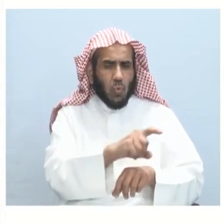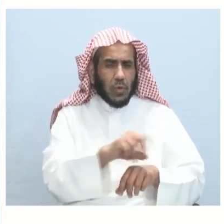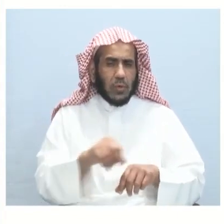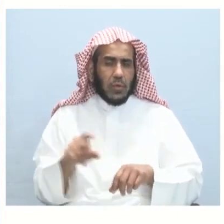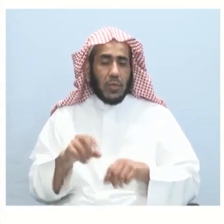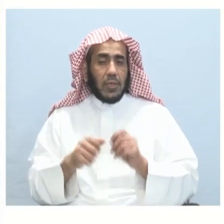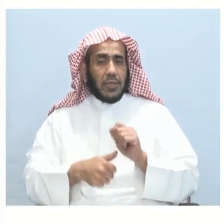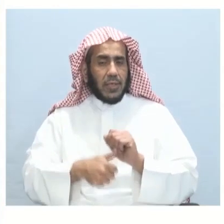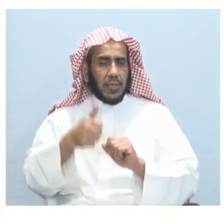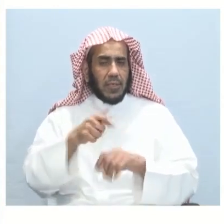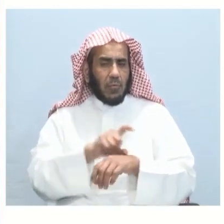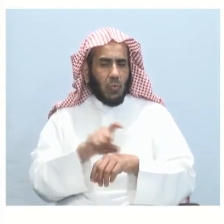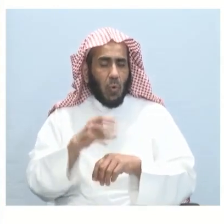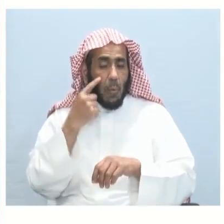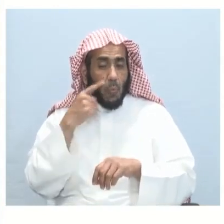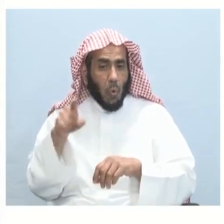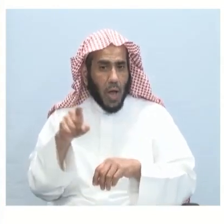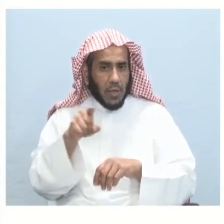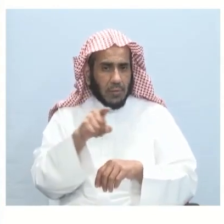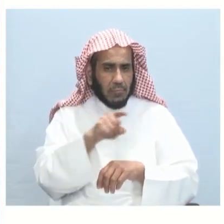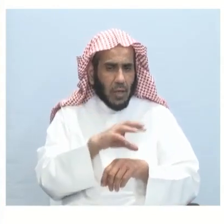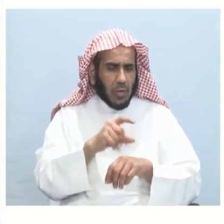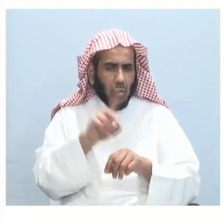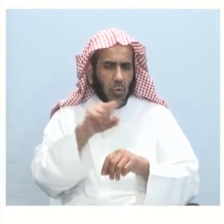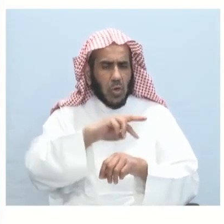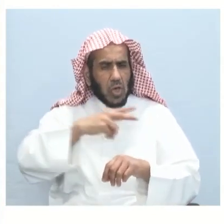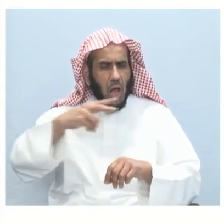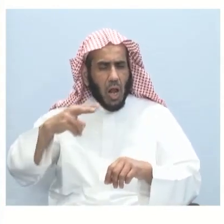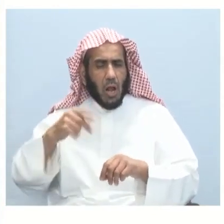تستطيع معاينه المخطط مباشره